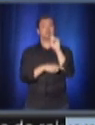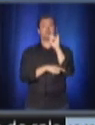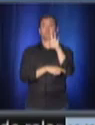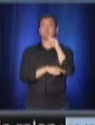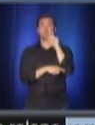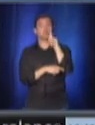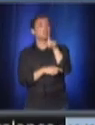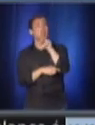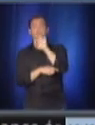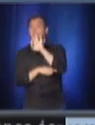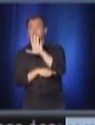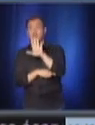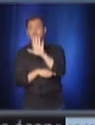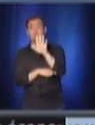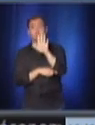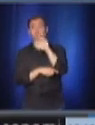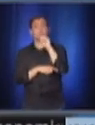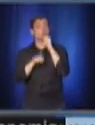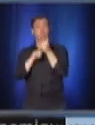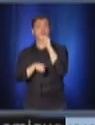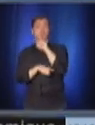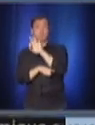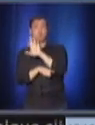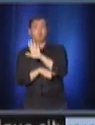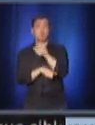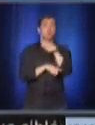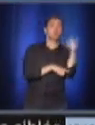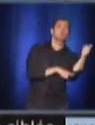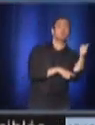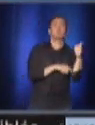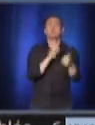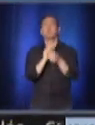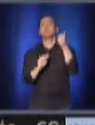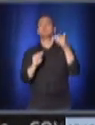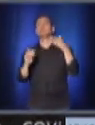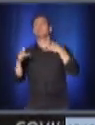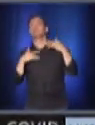des gouttelettes et non pas de l'aérosolisation du virus.